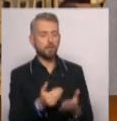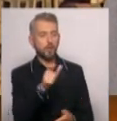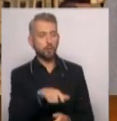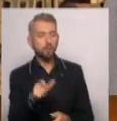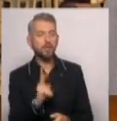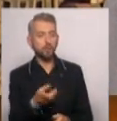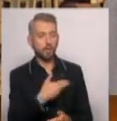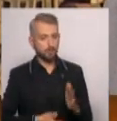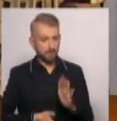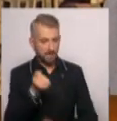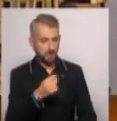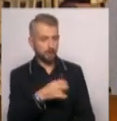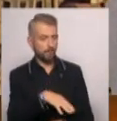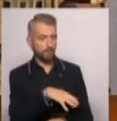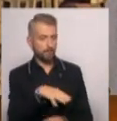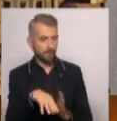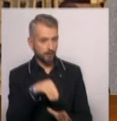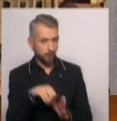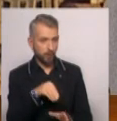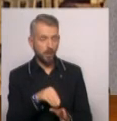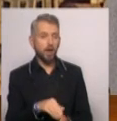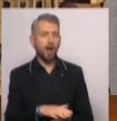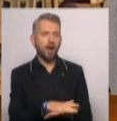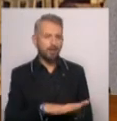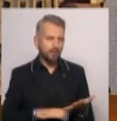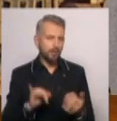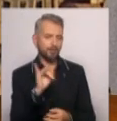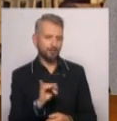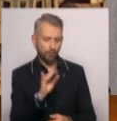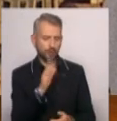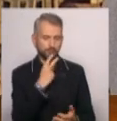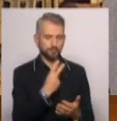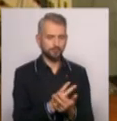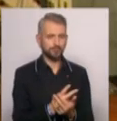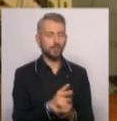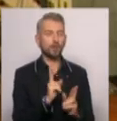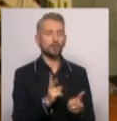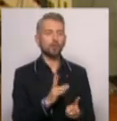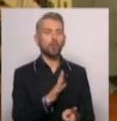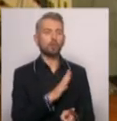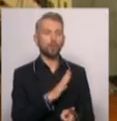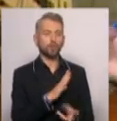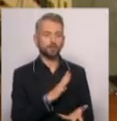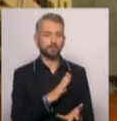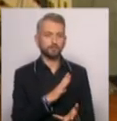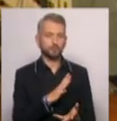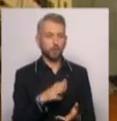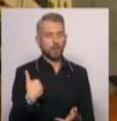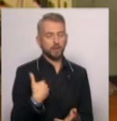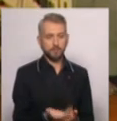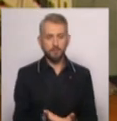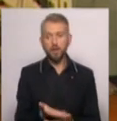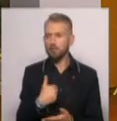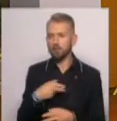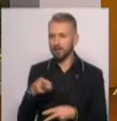нас підтримали на виборах. Угу. Отже, ну, а далі вже історія, вона продемонструє, хто був... Так, ми не завершимо цю тему,